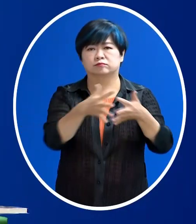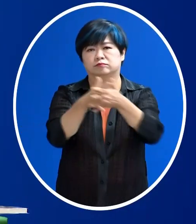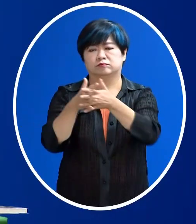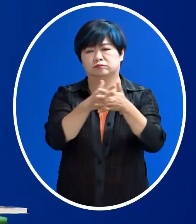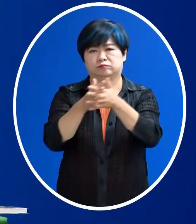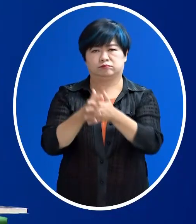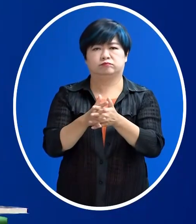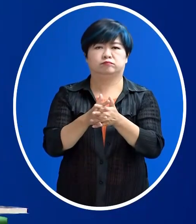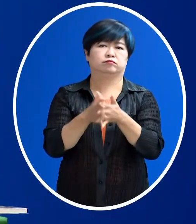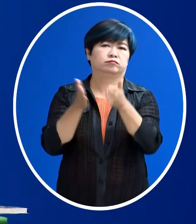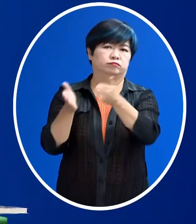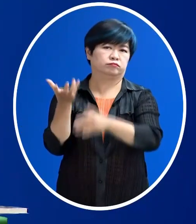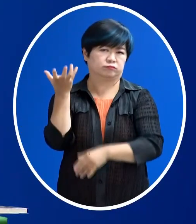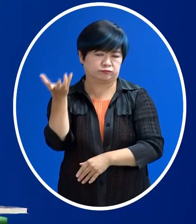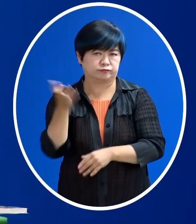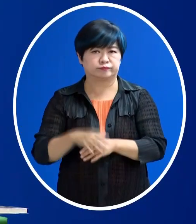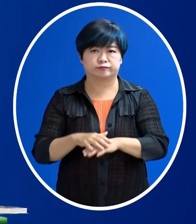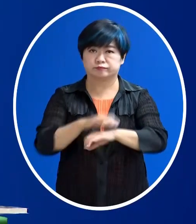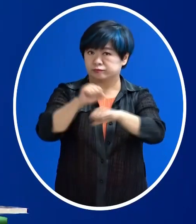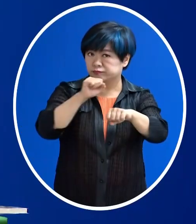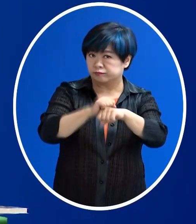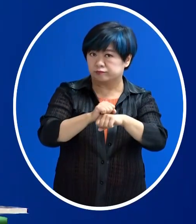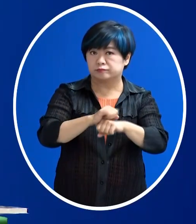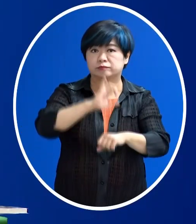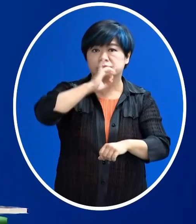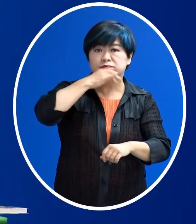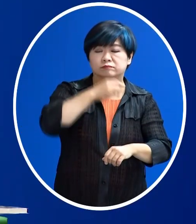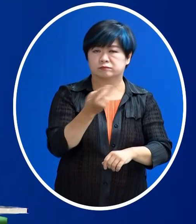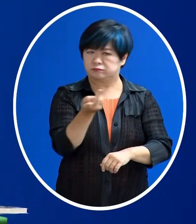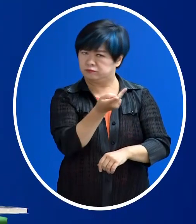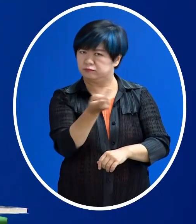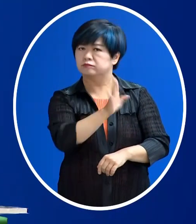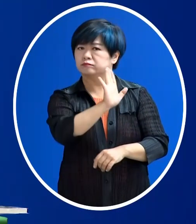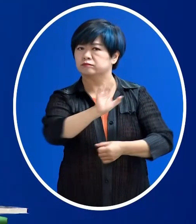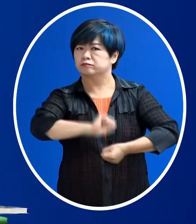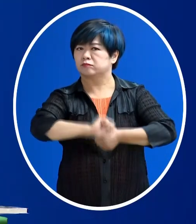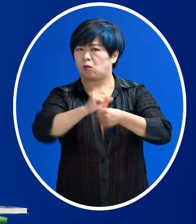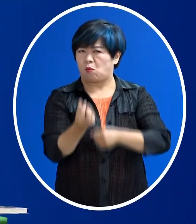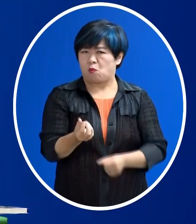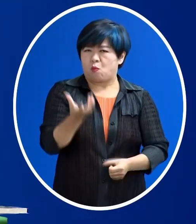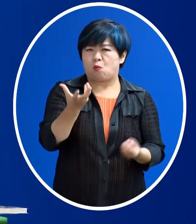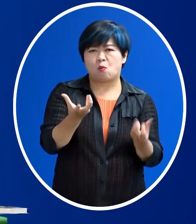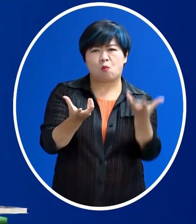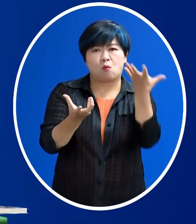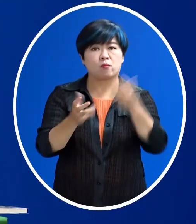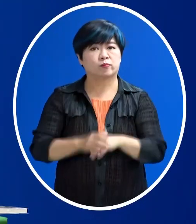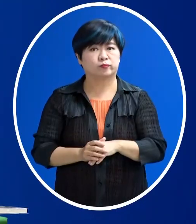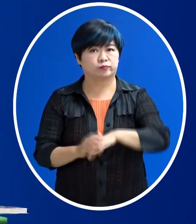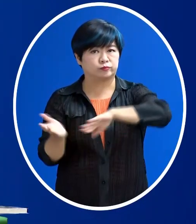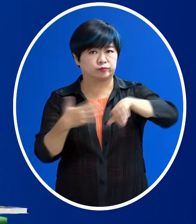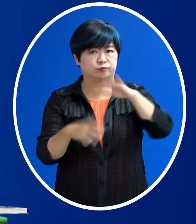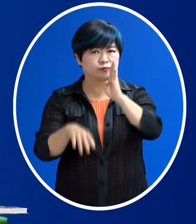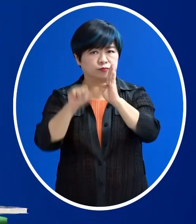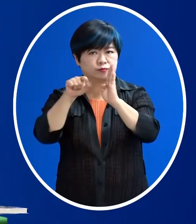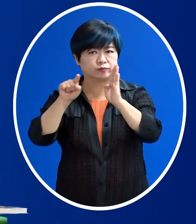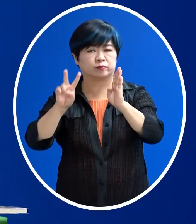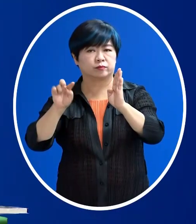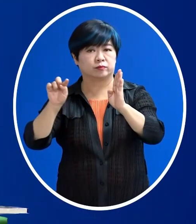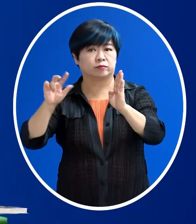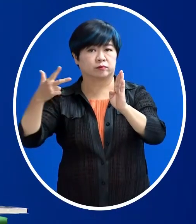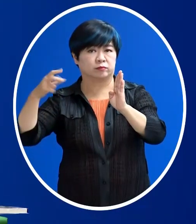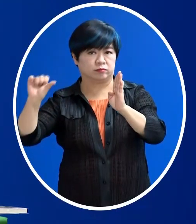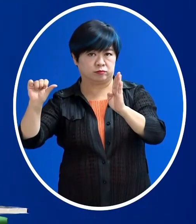家居多，不过也有新加坡跟这个越南的部分哈，也是增加得很快速。另外，在 BA.2.75